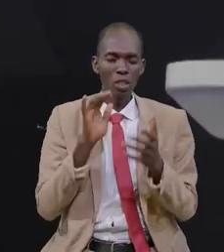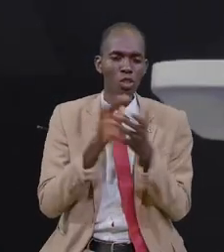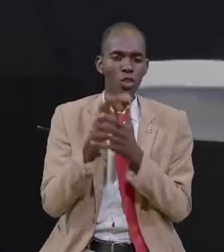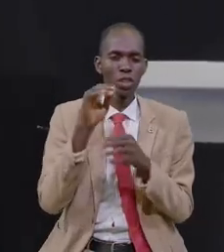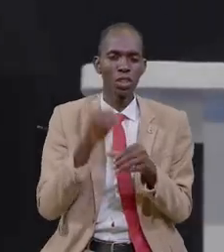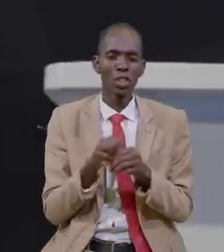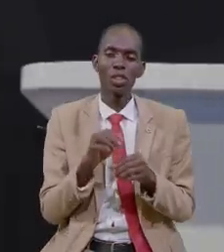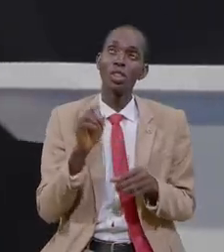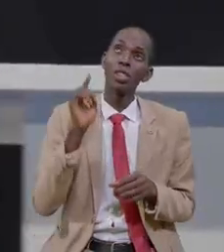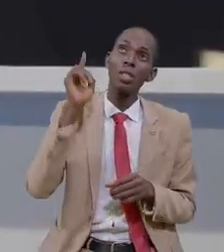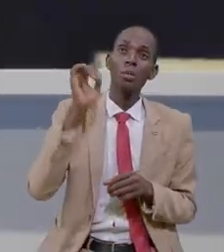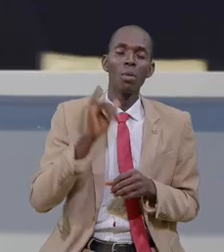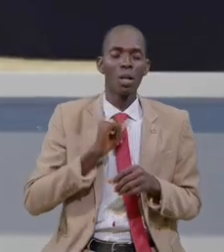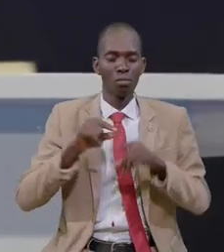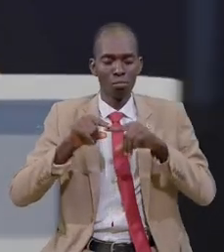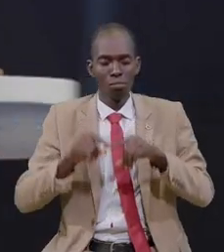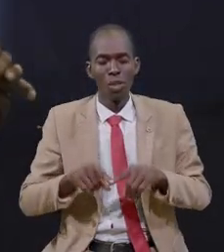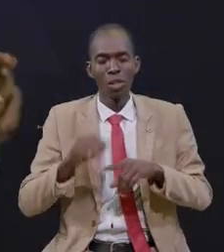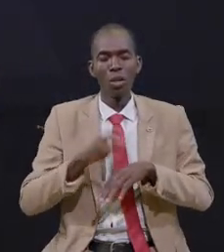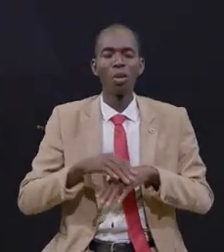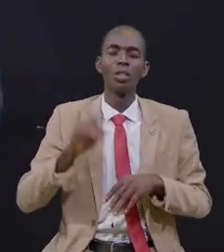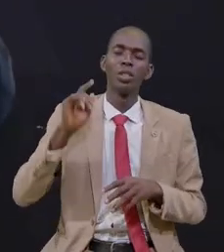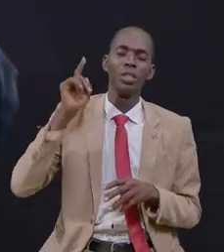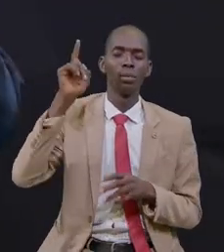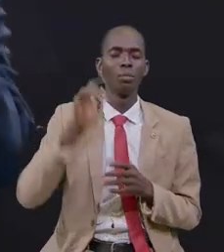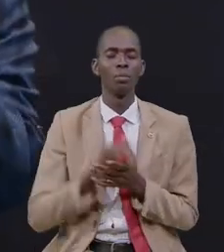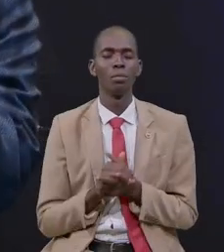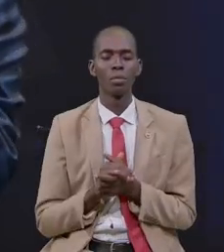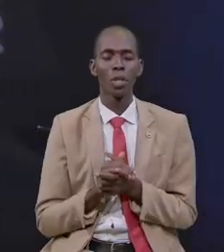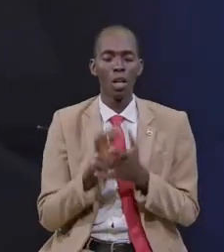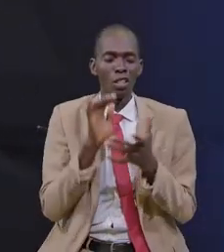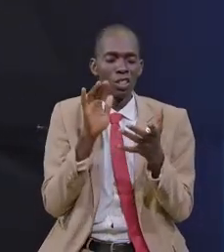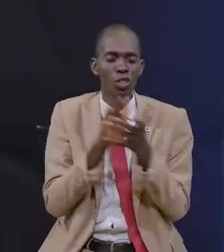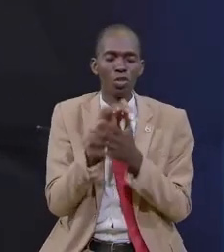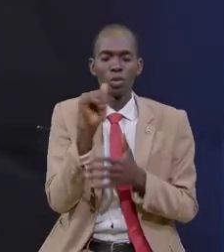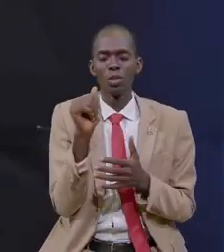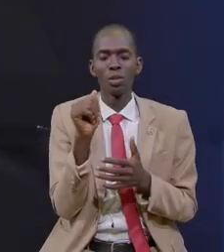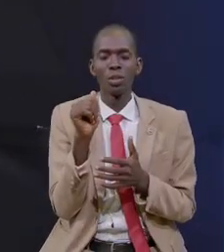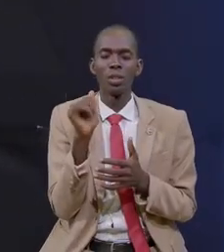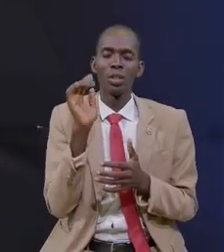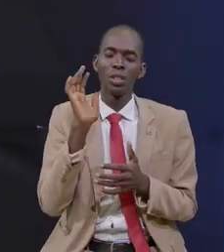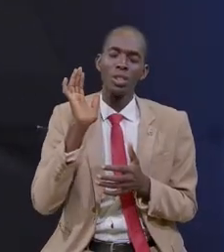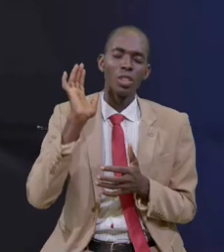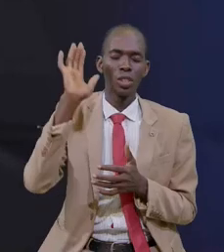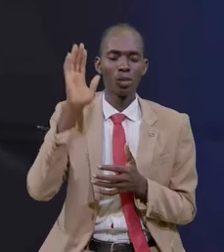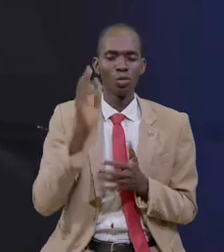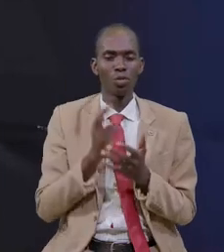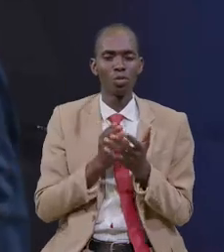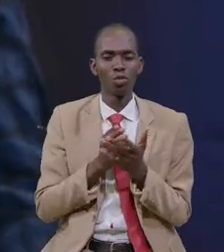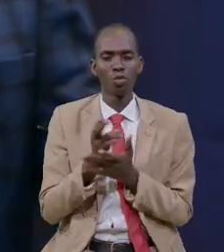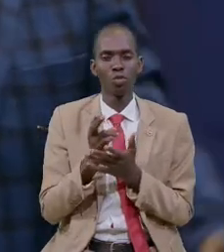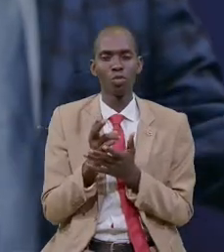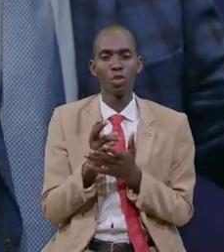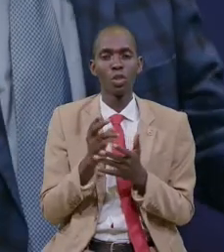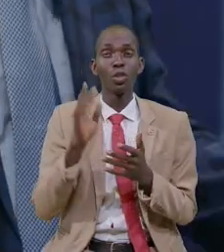Je lui fais confiance, je m'appuie sur lui, je dépends de lui. La confiance et la vérité pour